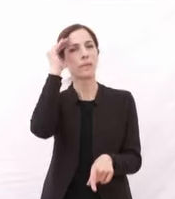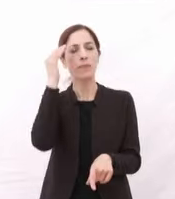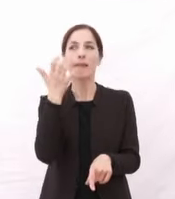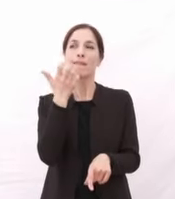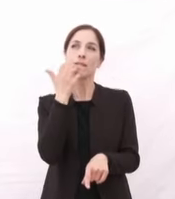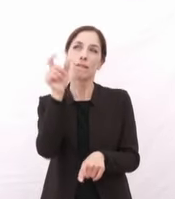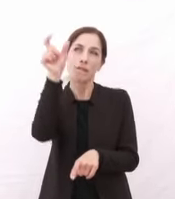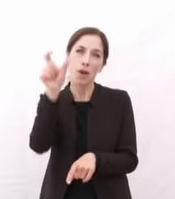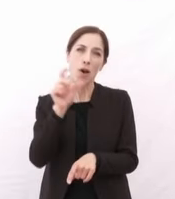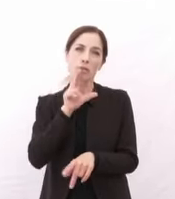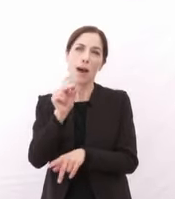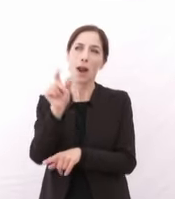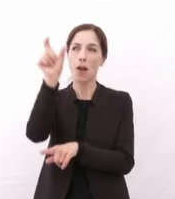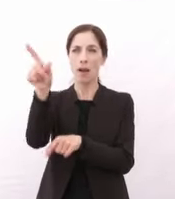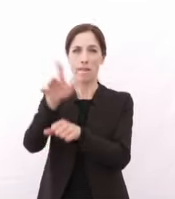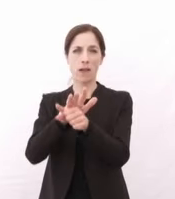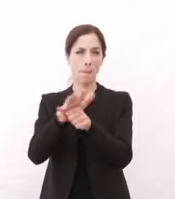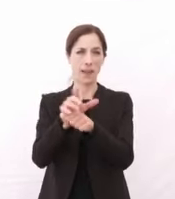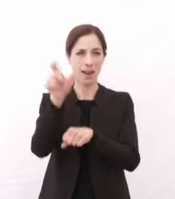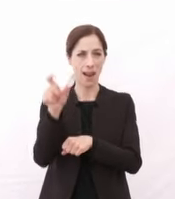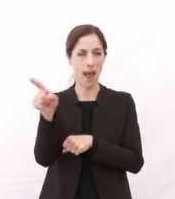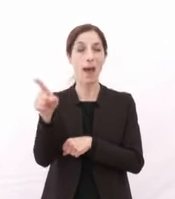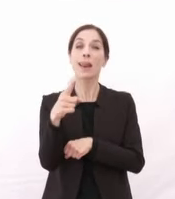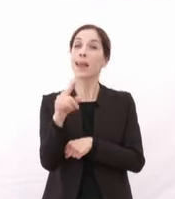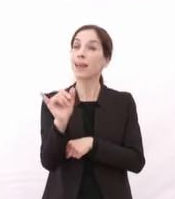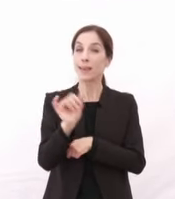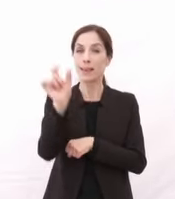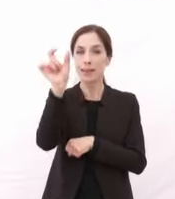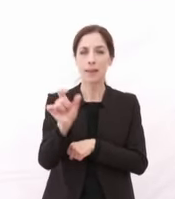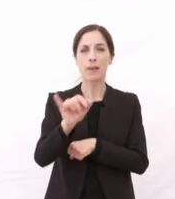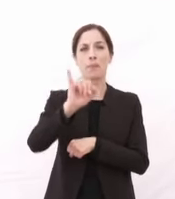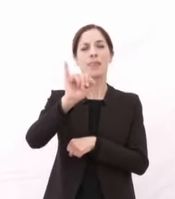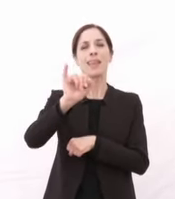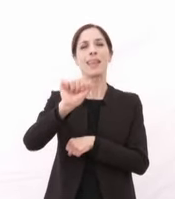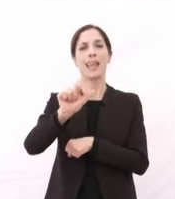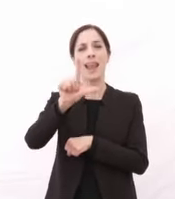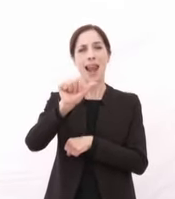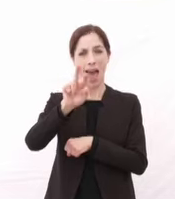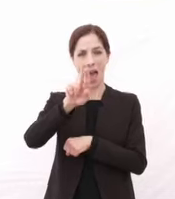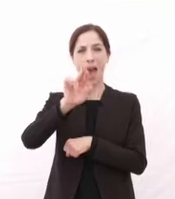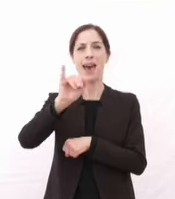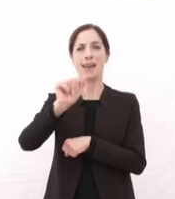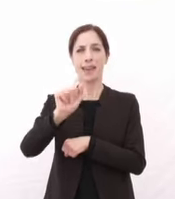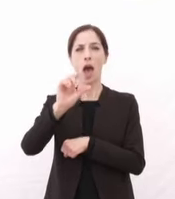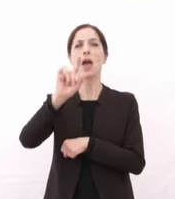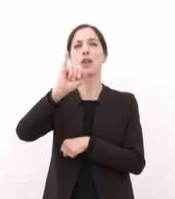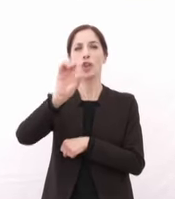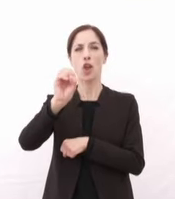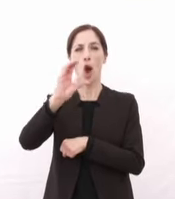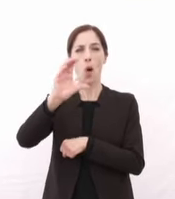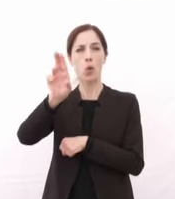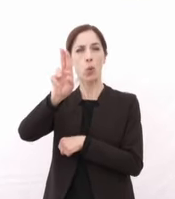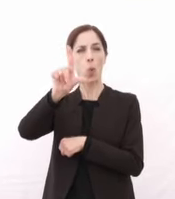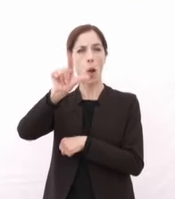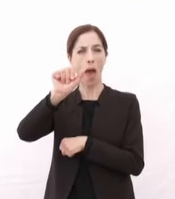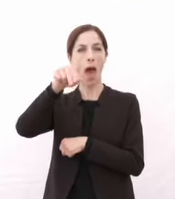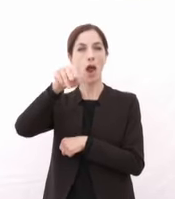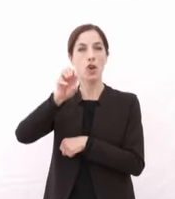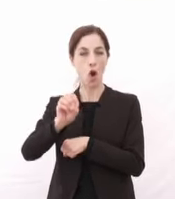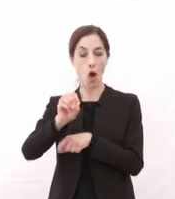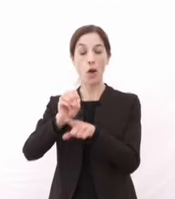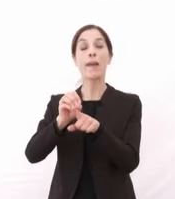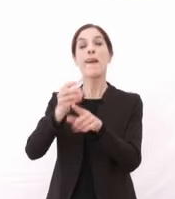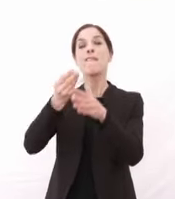particolare ascolteremo la voce di Ilaria Ioculano, che è la figlia di Luigi Ioculano,